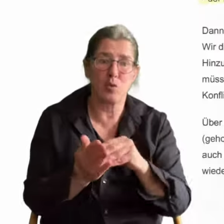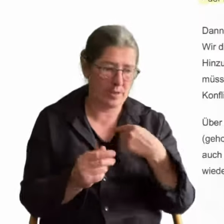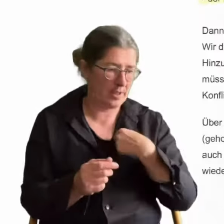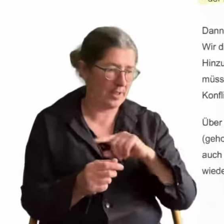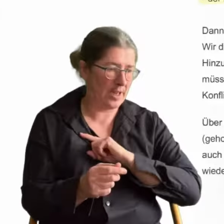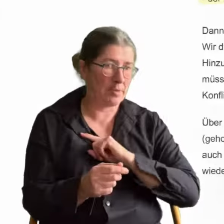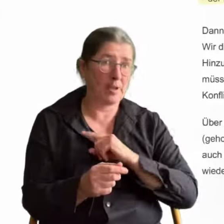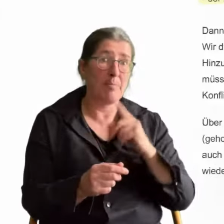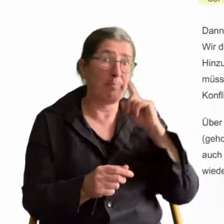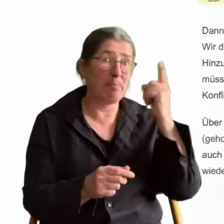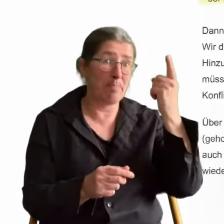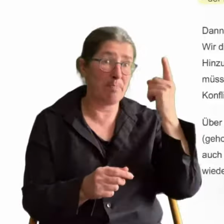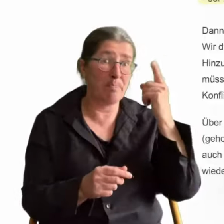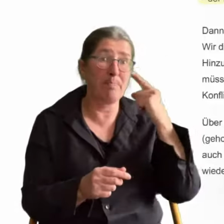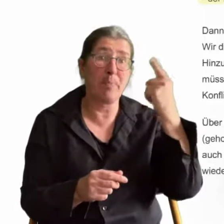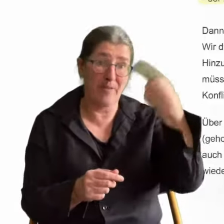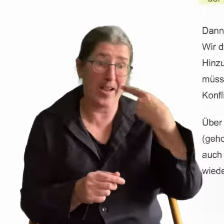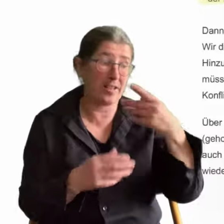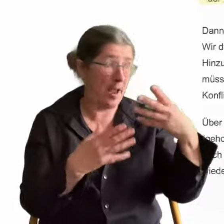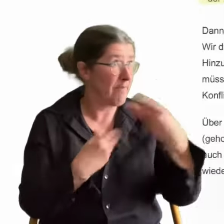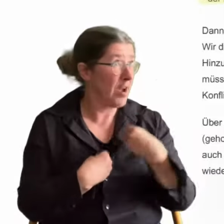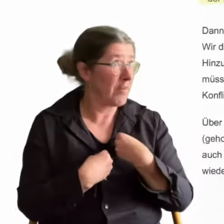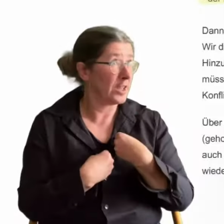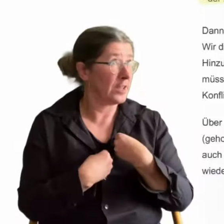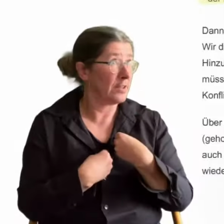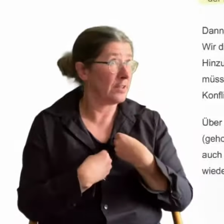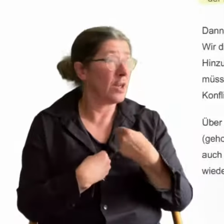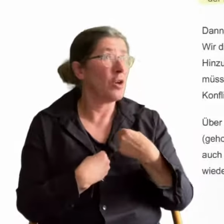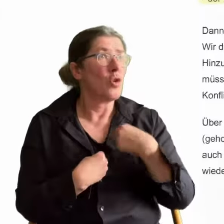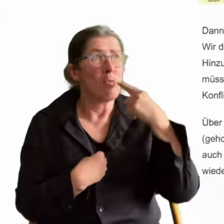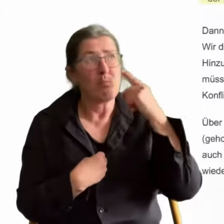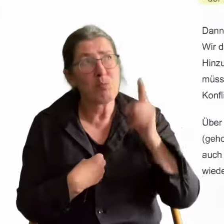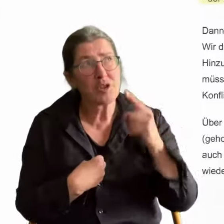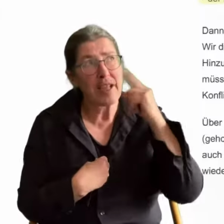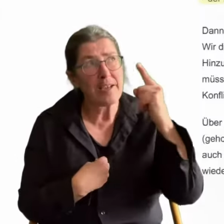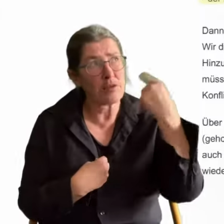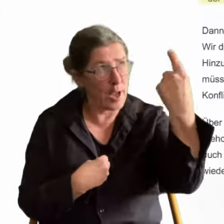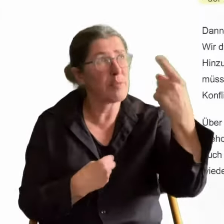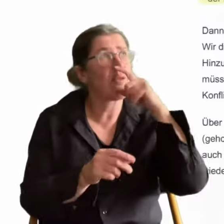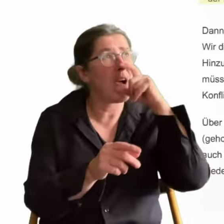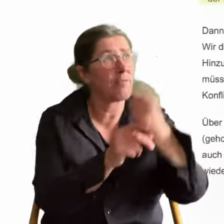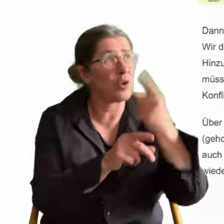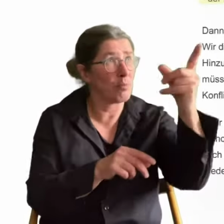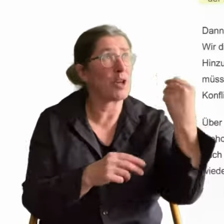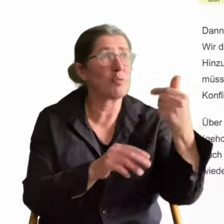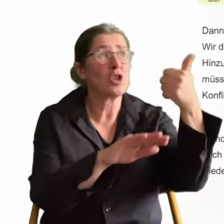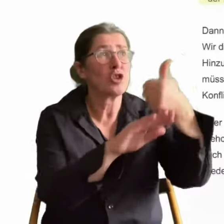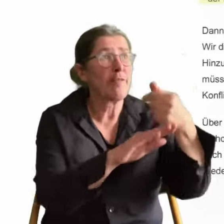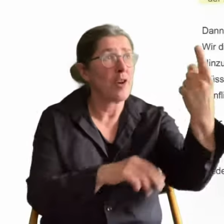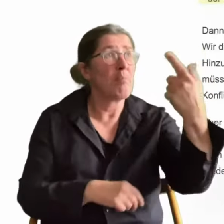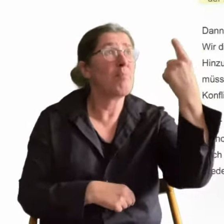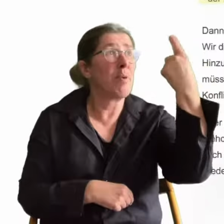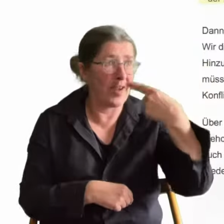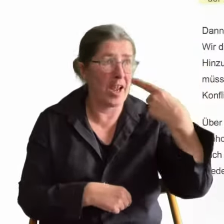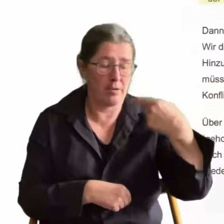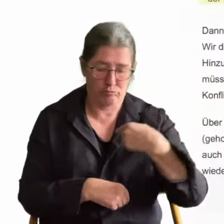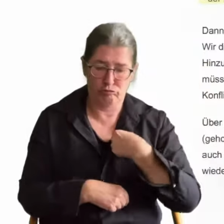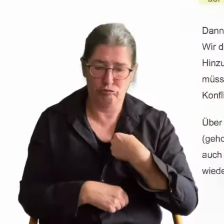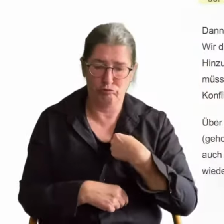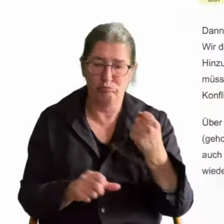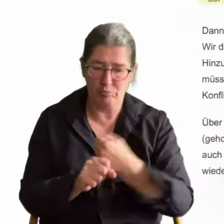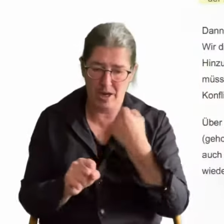befehlsempfänger denken muss dass der befehlsgeber die verantwortung hat also der chef gibt mir ein befehl ich für den